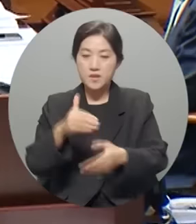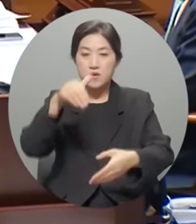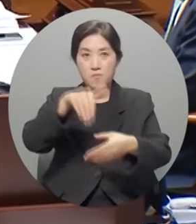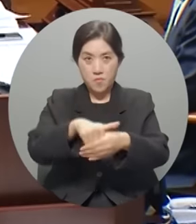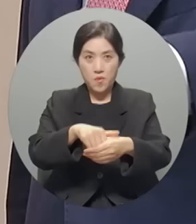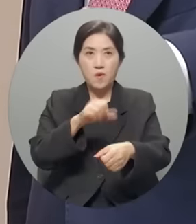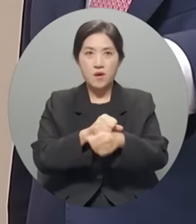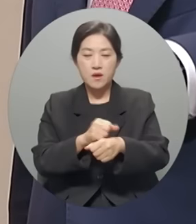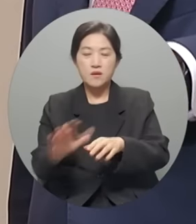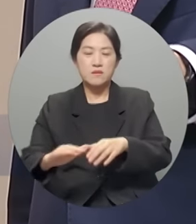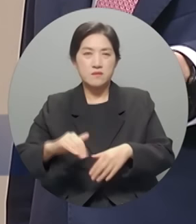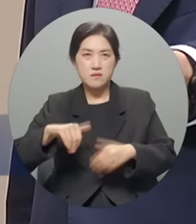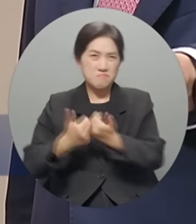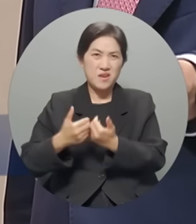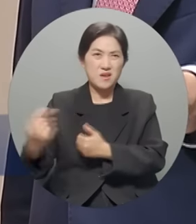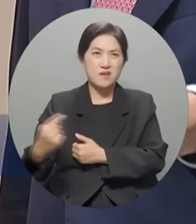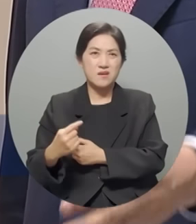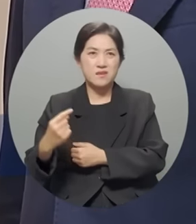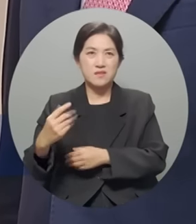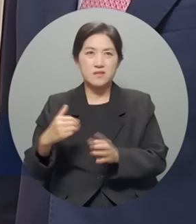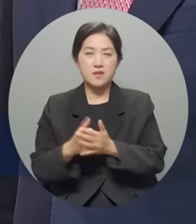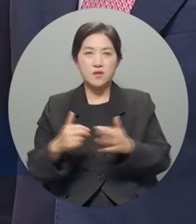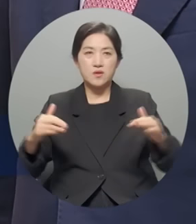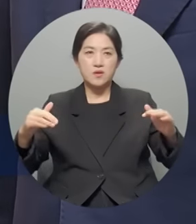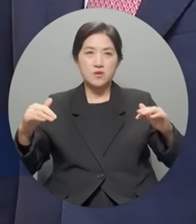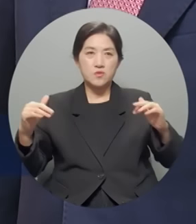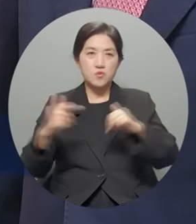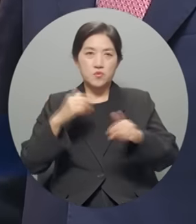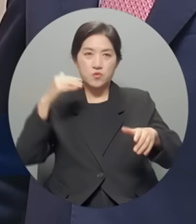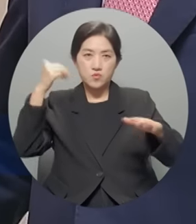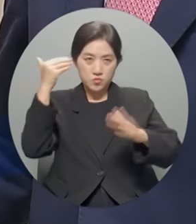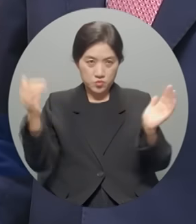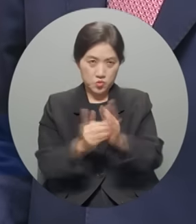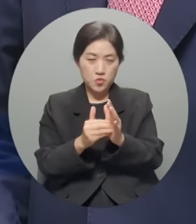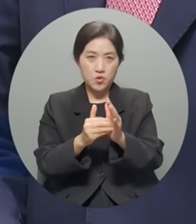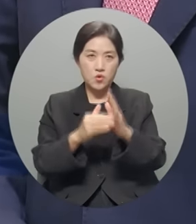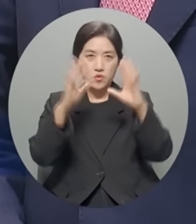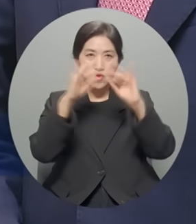겁니다. 토론 종결 동의의 건을